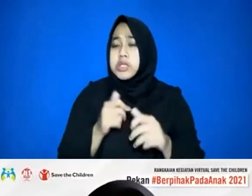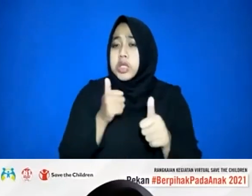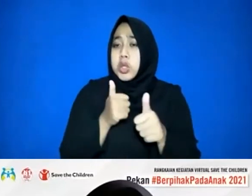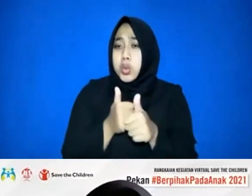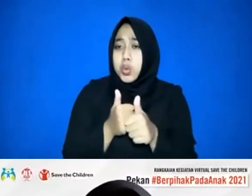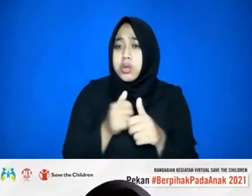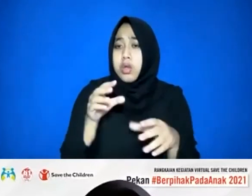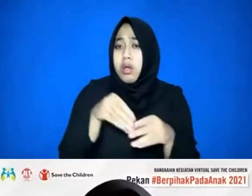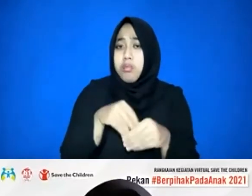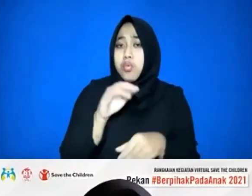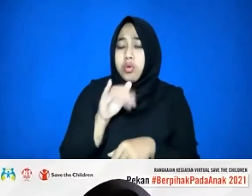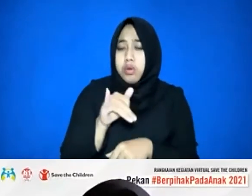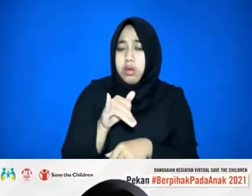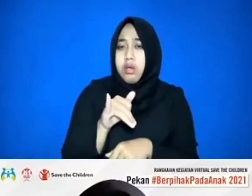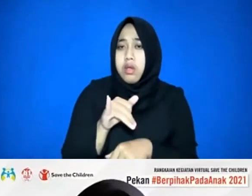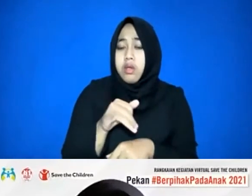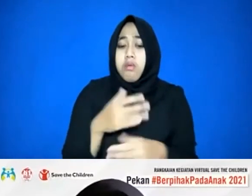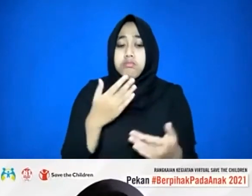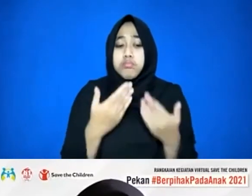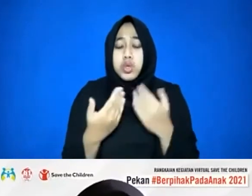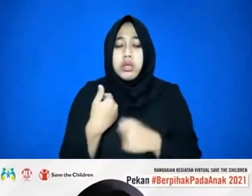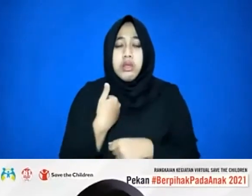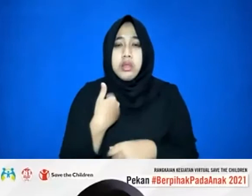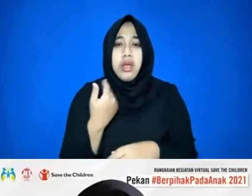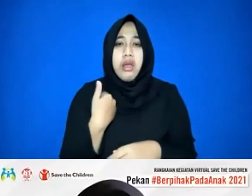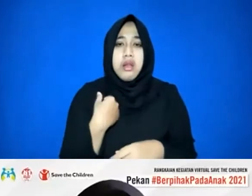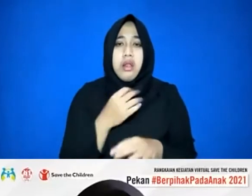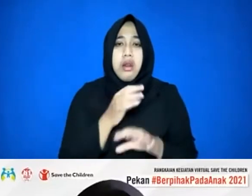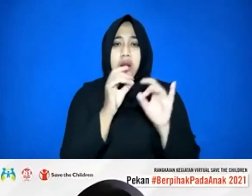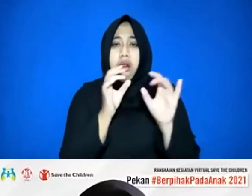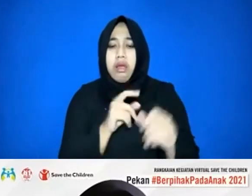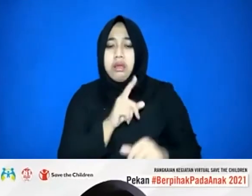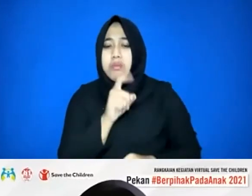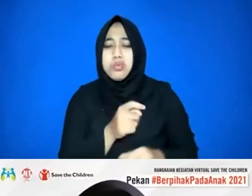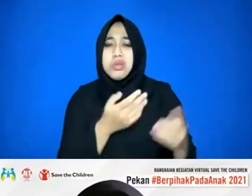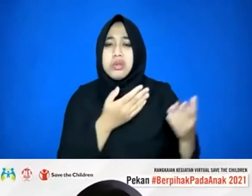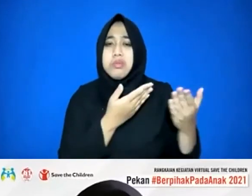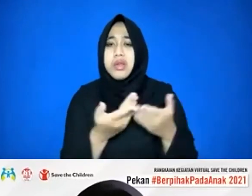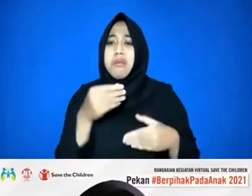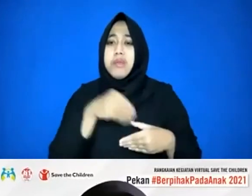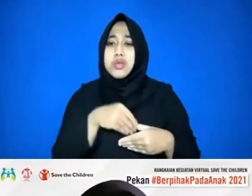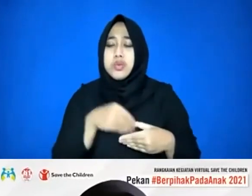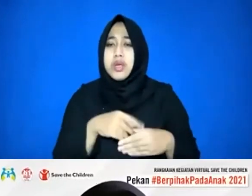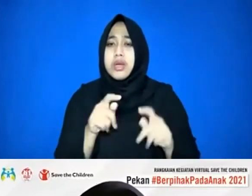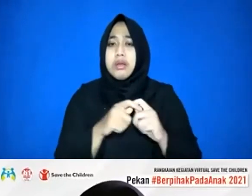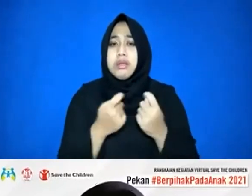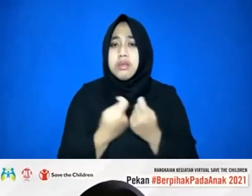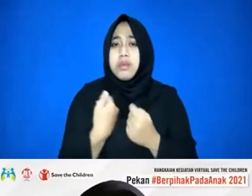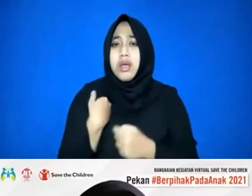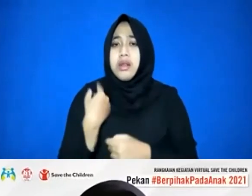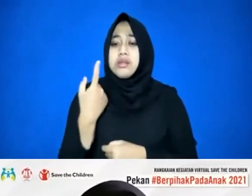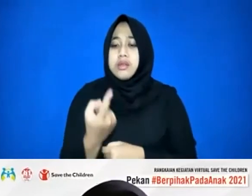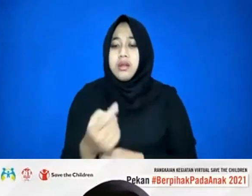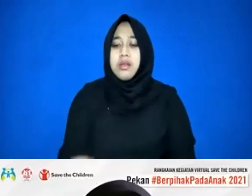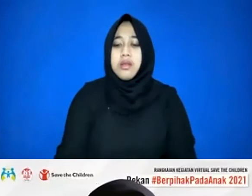ikut gabung ya. Mungkin nanti ada hal-hal yang perlu diberikan masukan kepada tim yang ada di sana